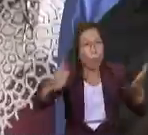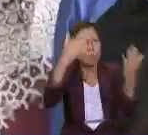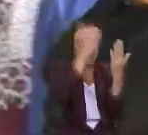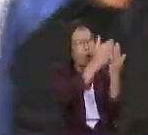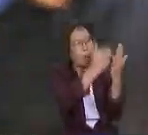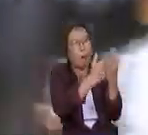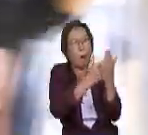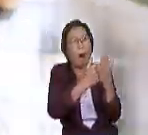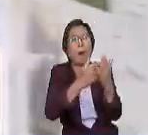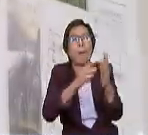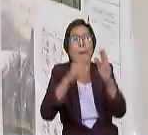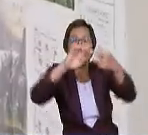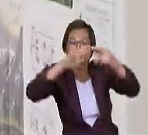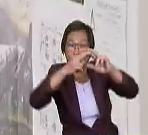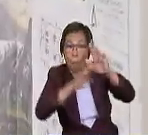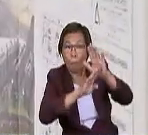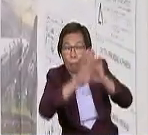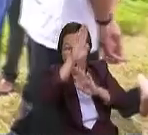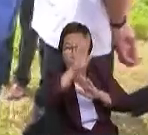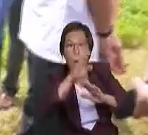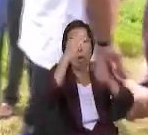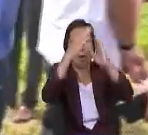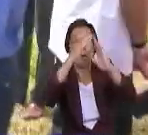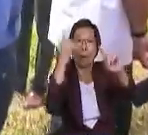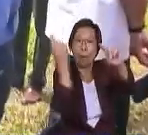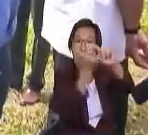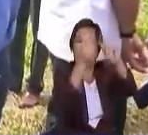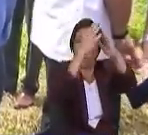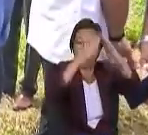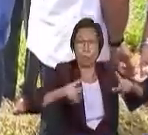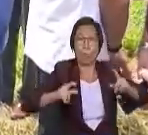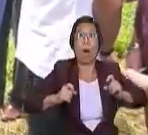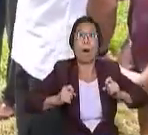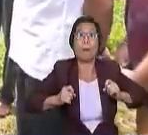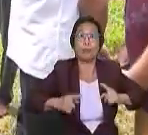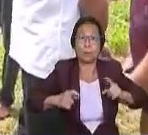langkah pemulihan projek perumahan swasta yang terbengkalai di Taman Selayang Mutiara Selangor.